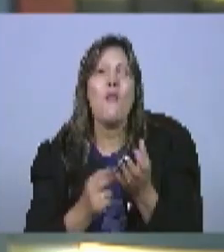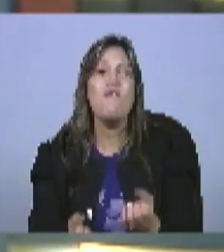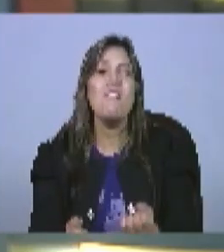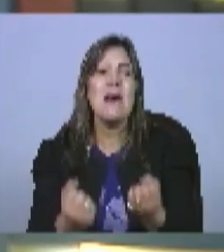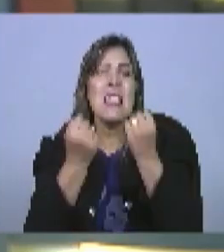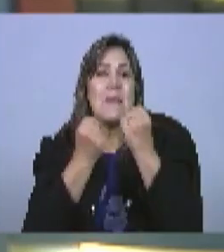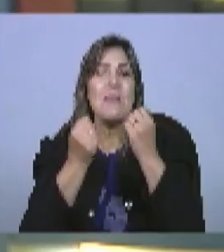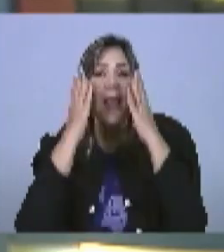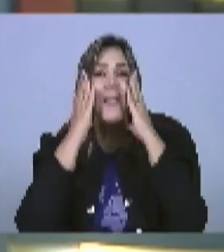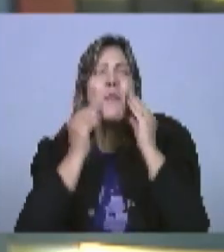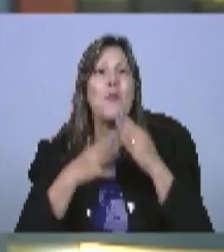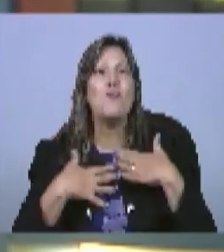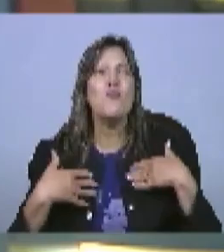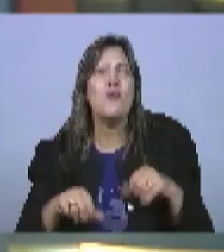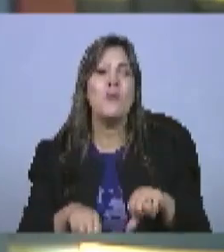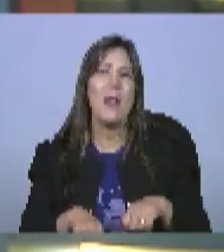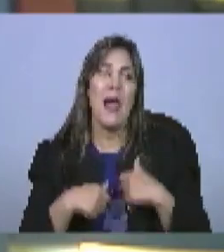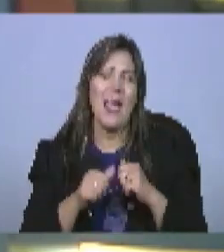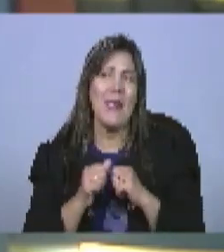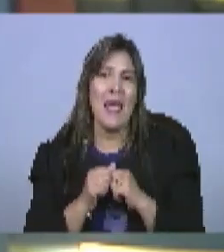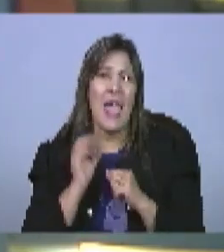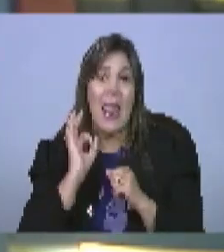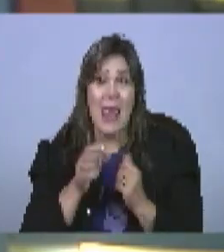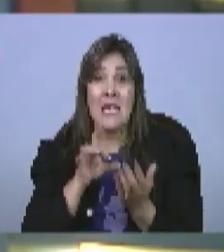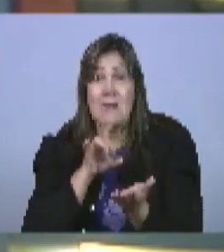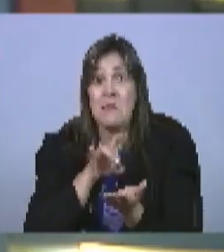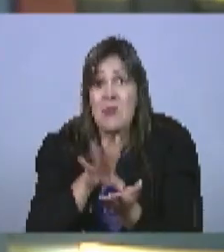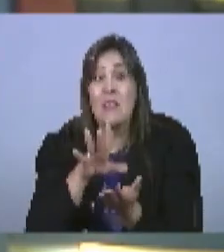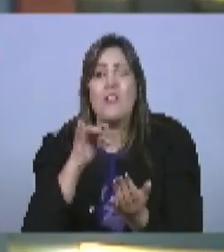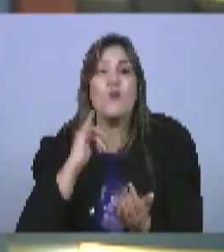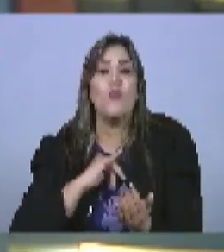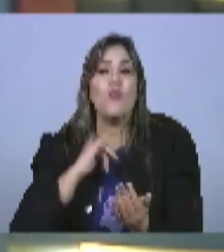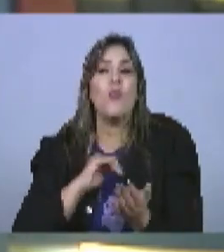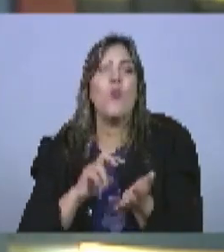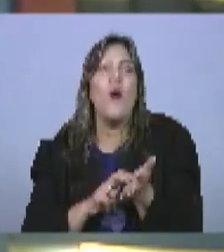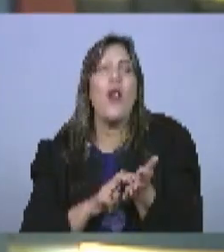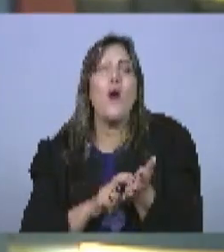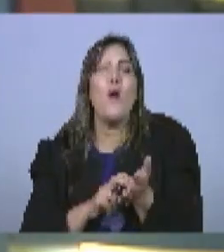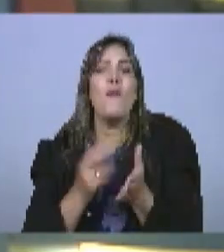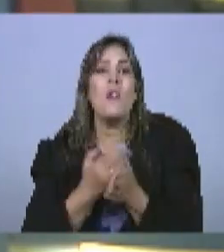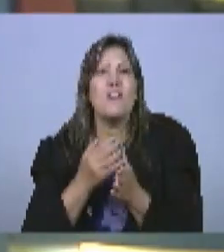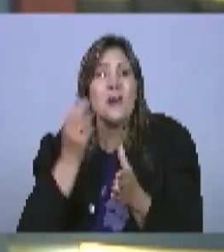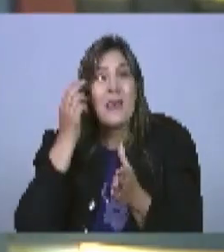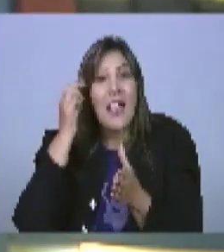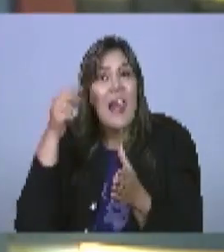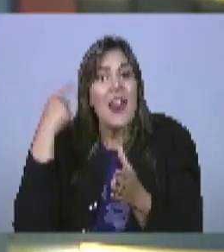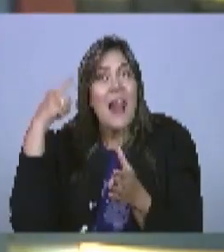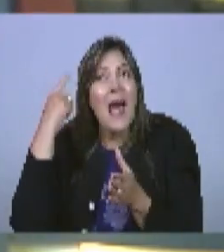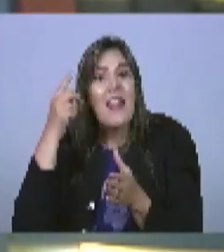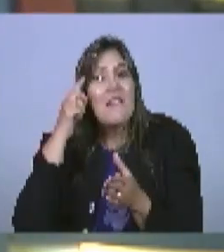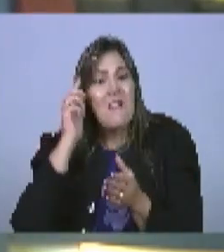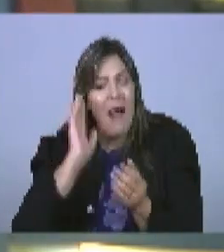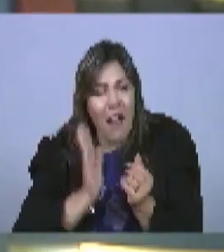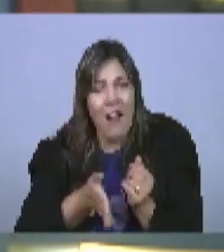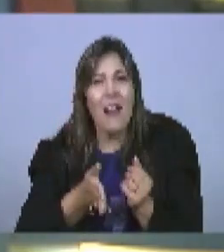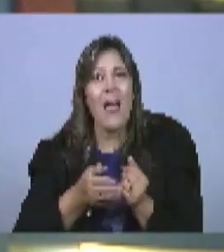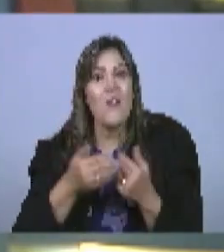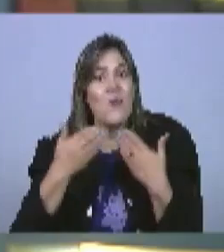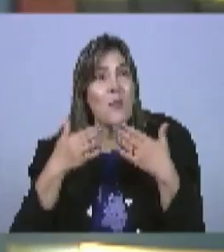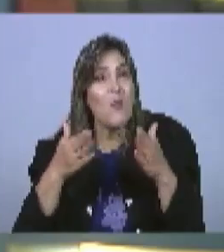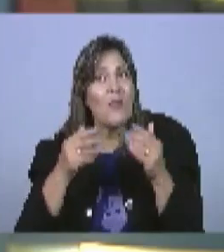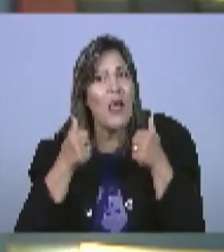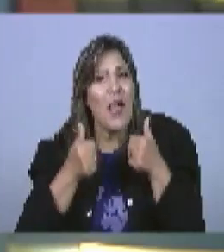بالحياه فلا بد ان احنا نتخلص فعلا من الخوف لما اتخلص من الخوف هنحرر العقل فالعقل يقدر يفكر بانفتاح